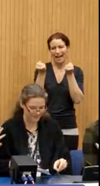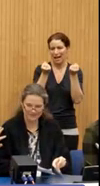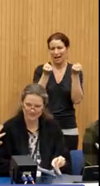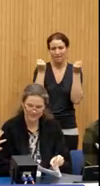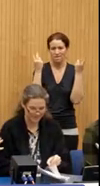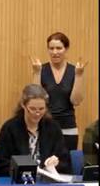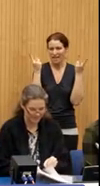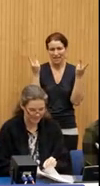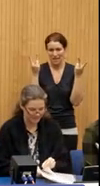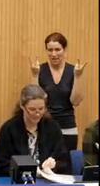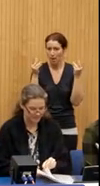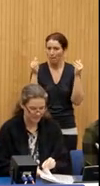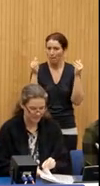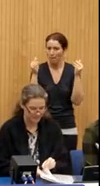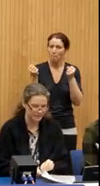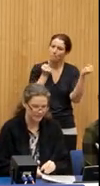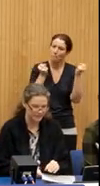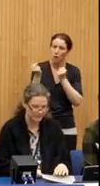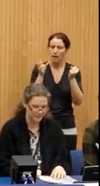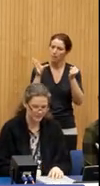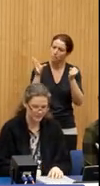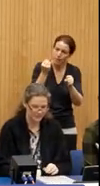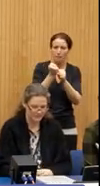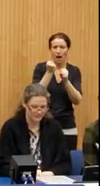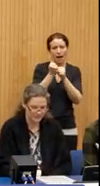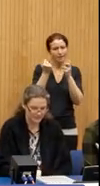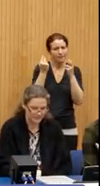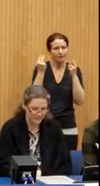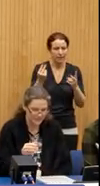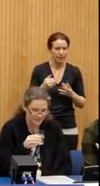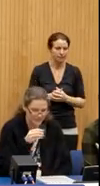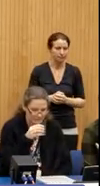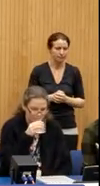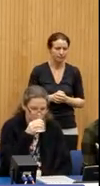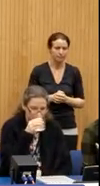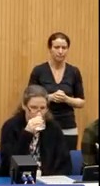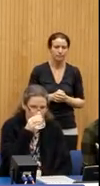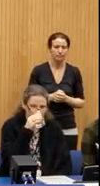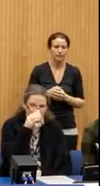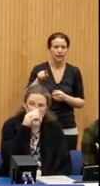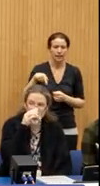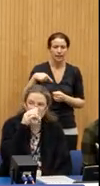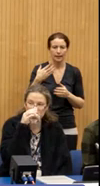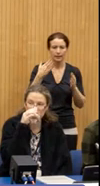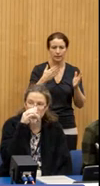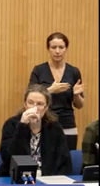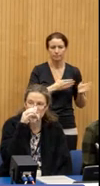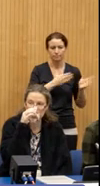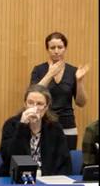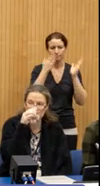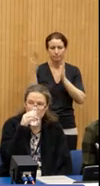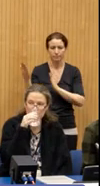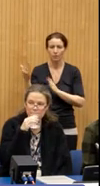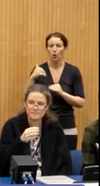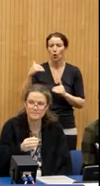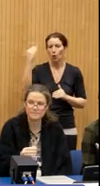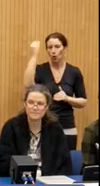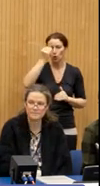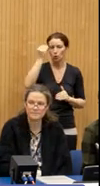wirklich auch in politische Arbeit mit ihren Ideen einbringen. Als nächstes darf ich das Wort übergeben an Sven Grebner von der